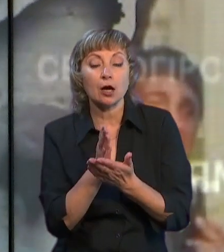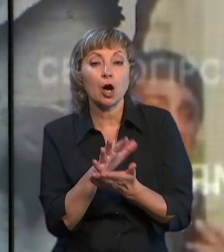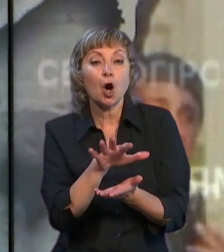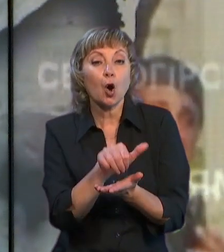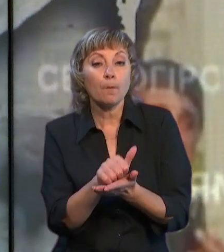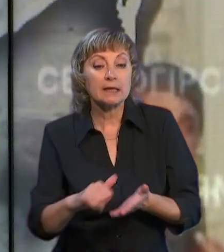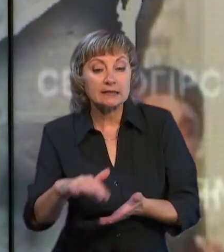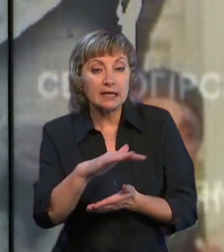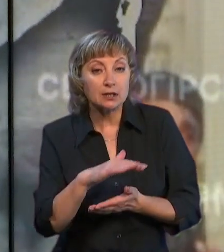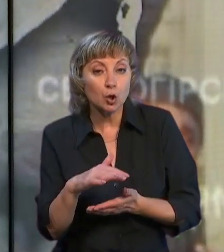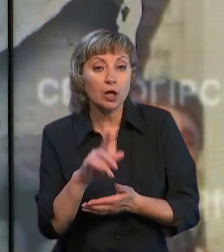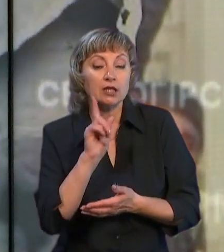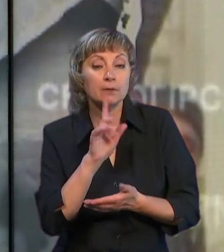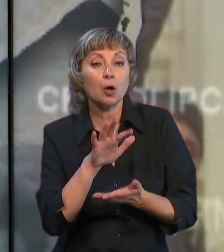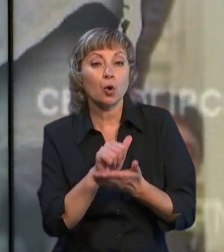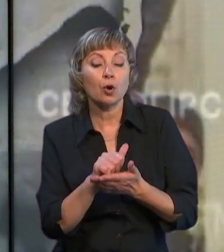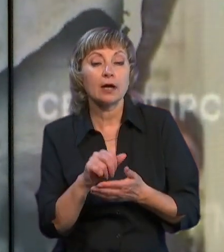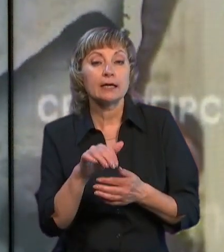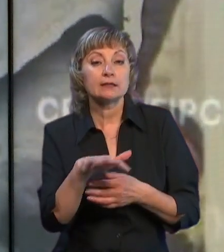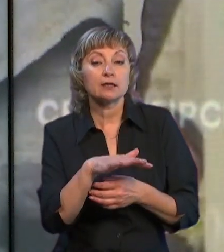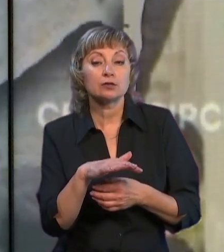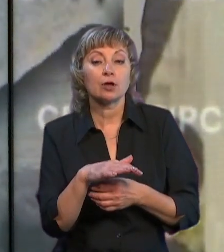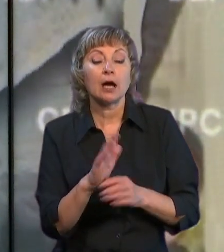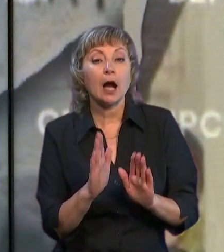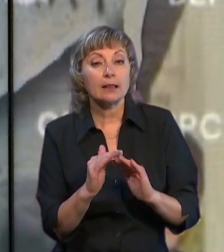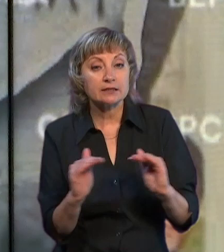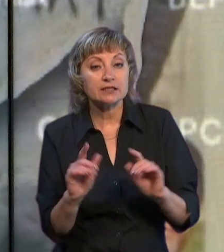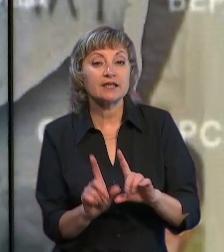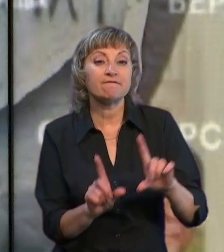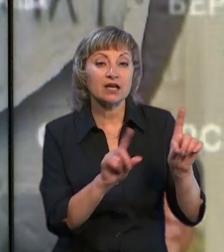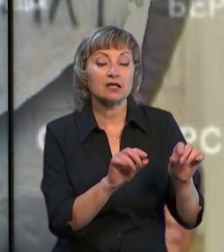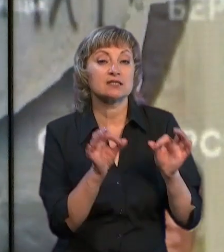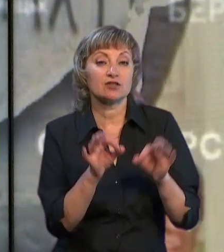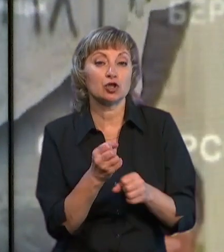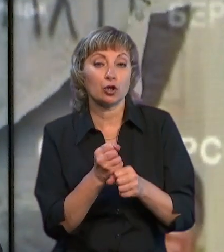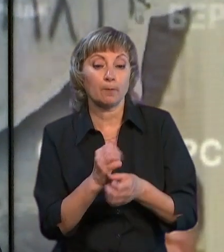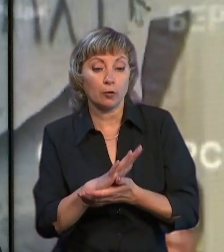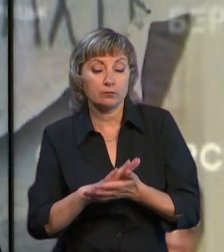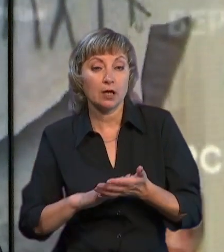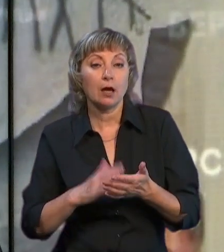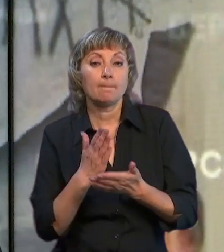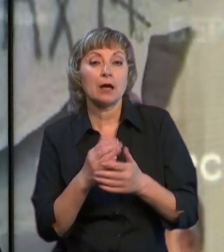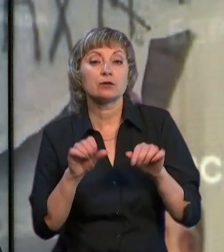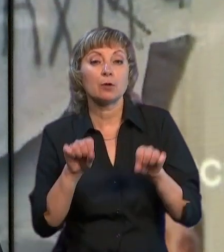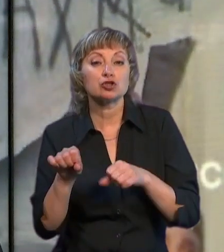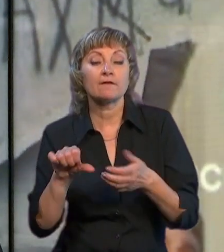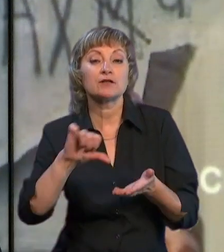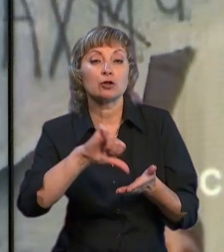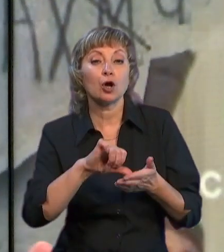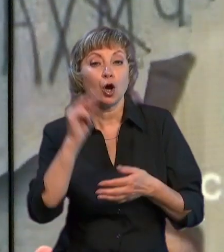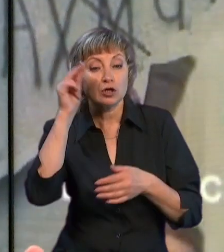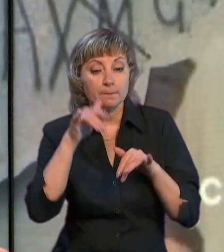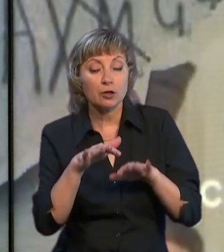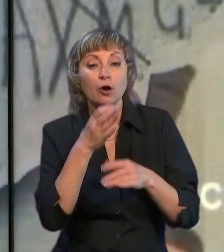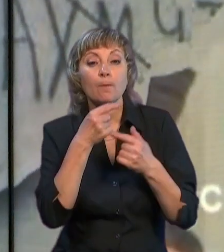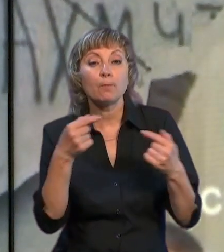окупованих територіях, на тимчасово окупованих територіях, але дітки виїхали, звичайно, тут робота йде, і вони мають можливість долучитися до освітнього процесу в